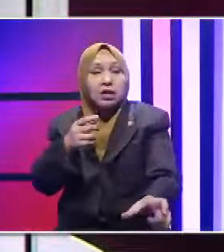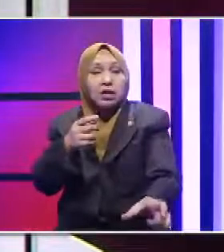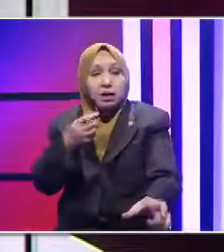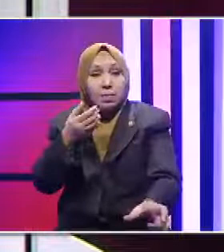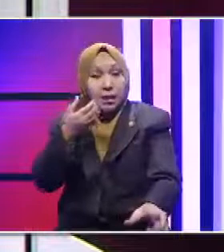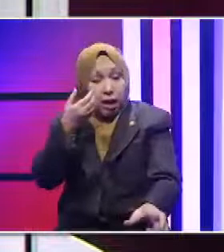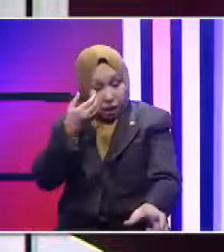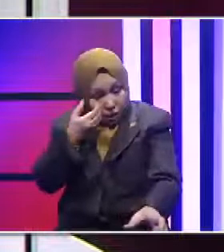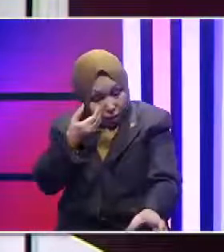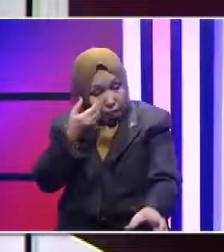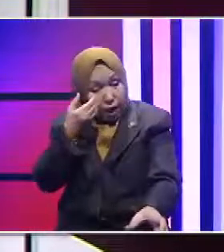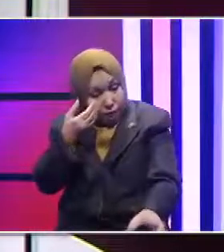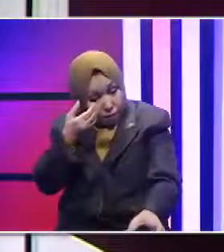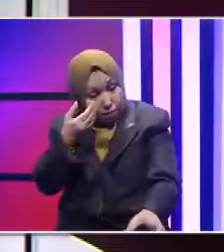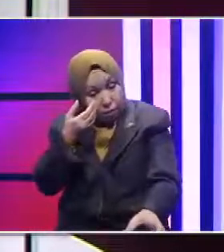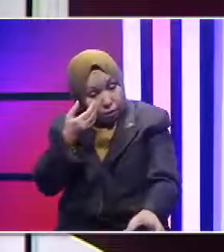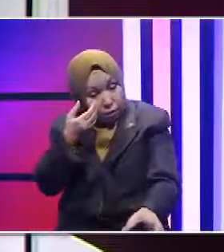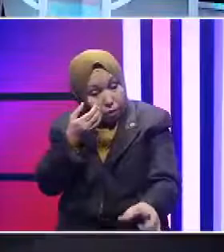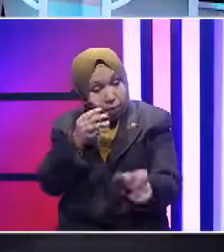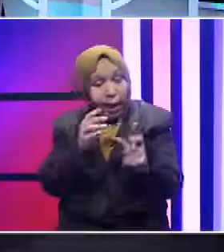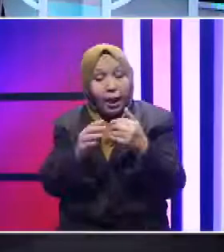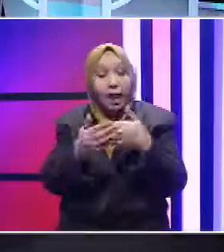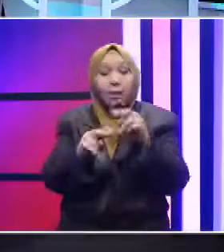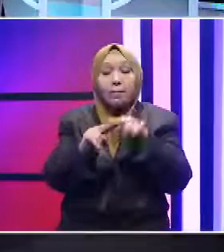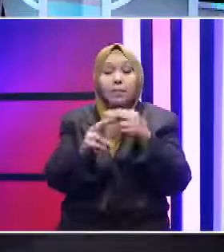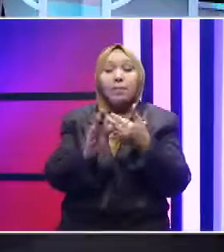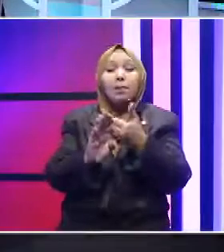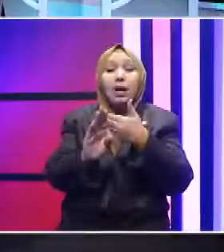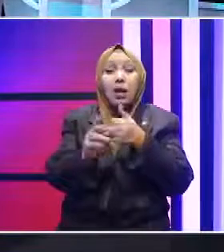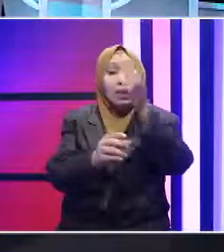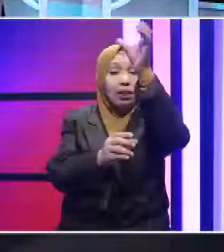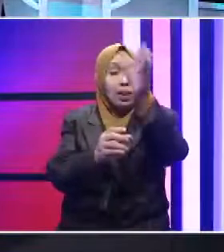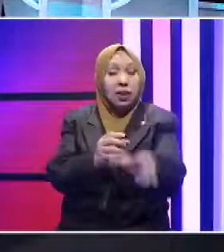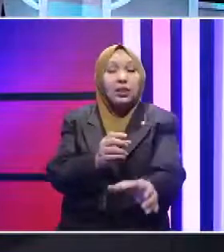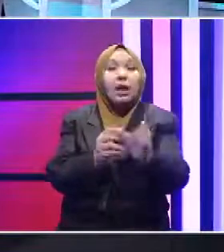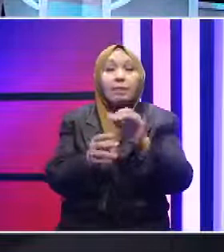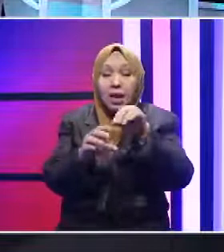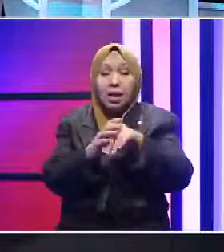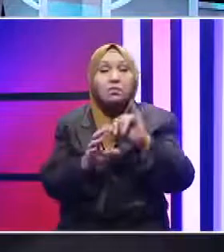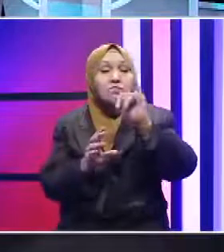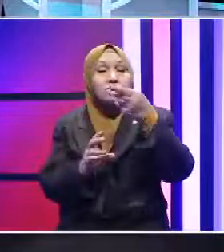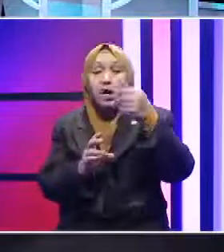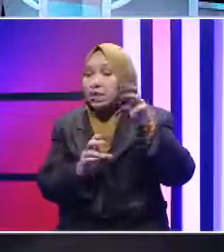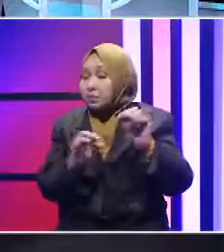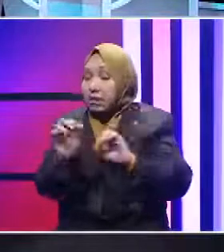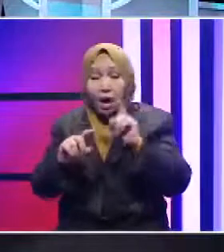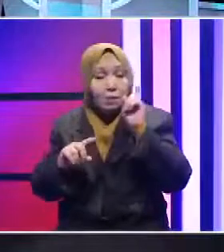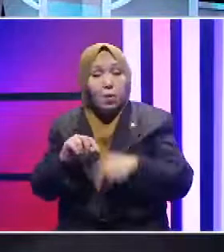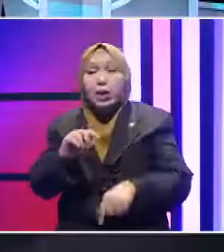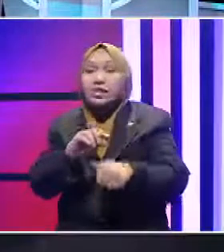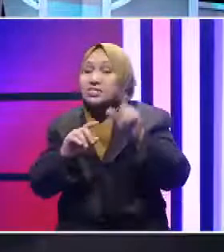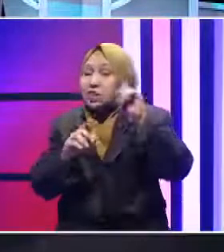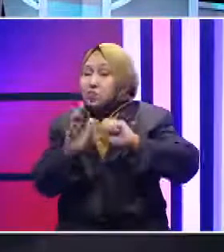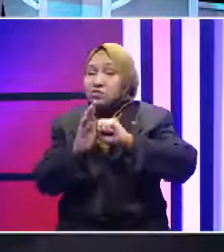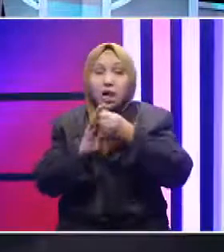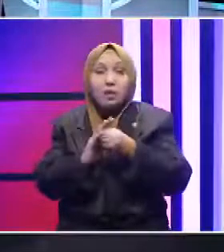ngantuk tu dia duduk belakang tiang, cikgu tak nampak. Cikgu tak nampak, ghaib ya. Tapi di dalam jahim ini tidak boleh ghaib. Dia tidak boleh satu saat